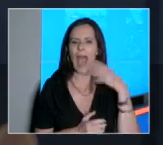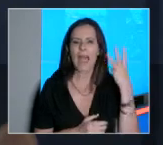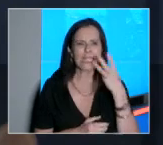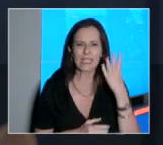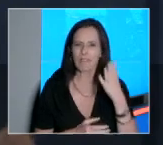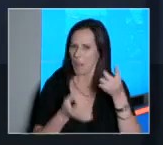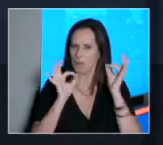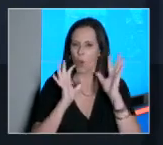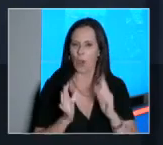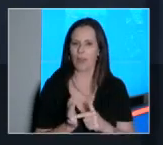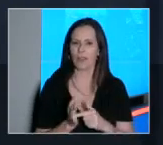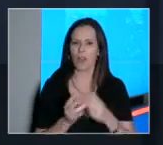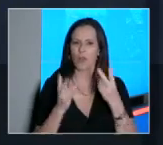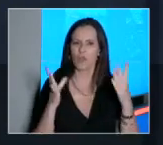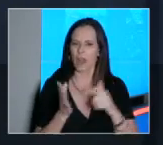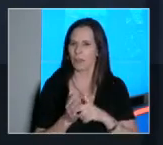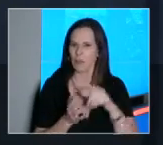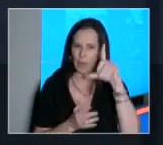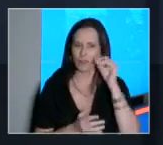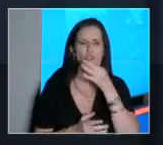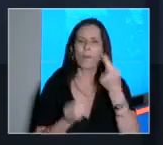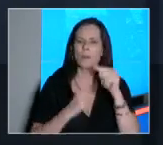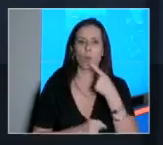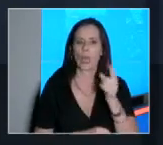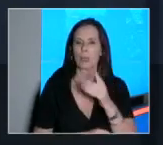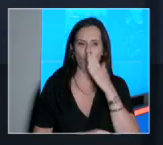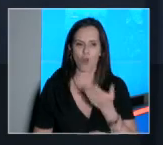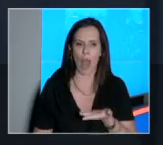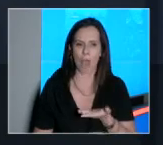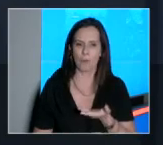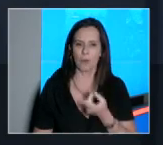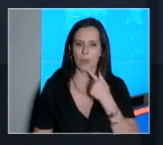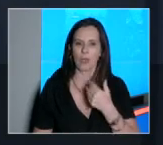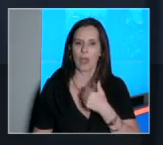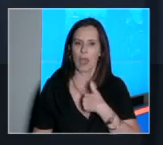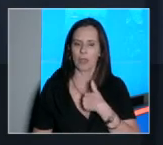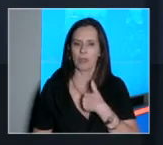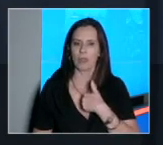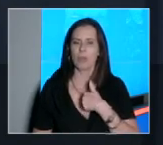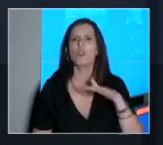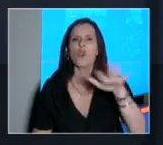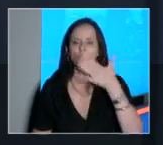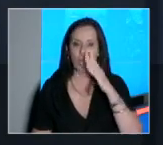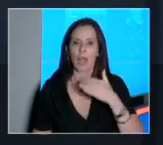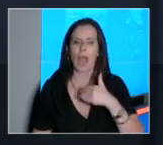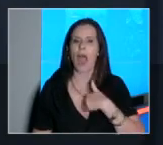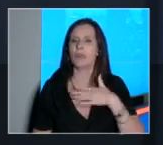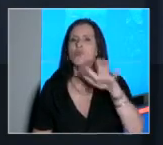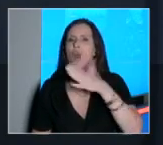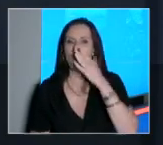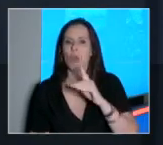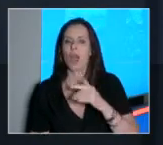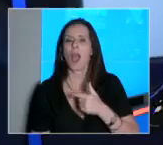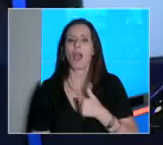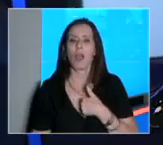היא שפה מיוחדת. לא משנה, אני אוהב בתל אביב, שאלו אותו מאיפה אתה, הוא לא יגיד מירושלים, הוא יגיד, אני מנחלאות. אני ממוסררה. אני